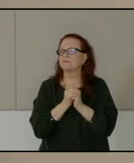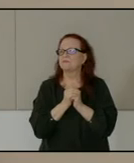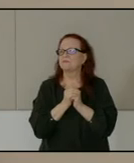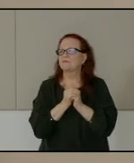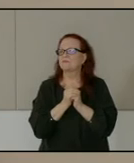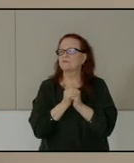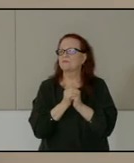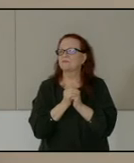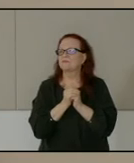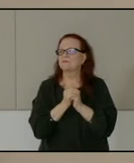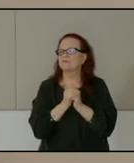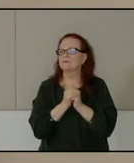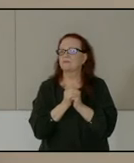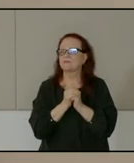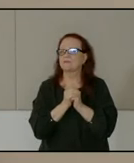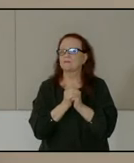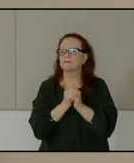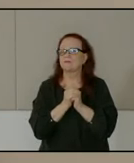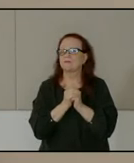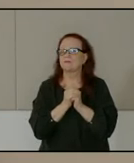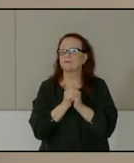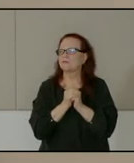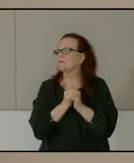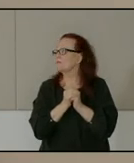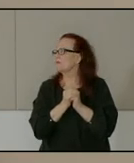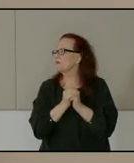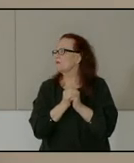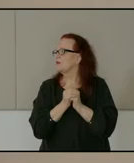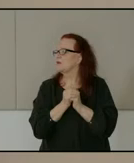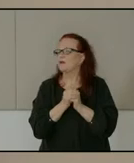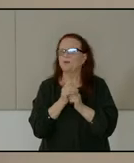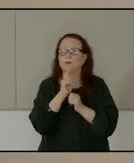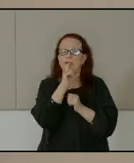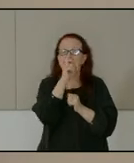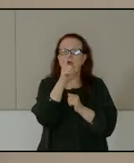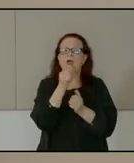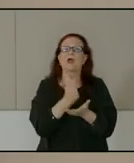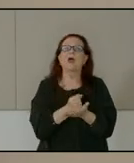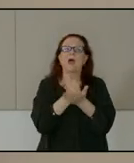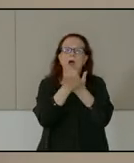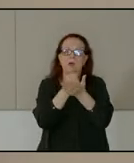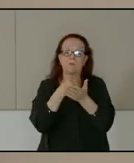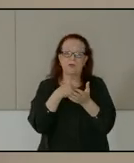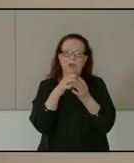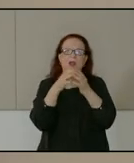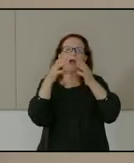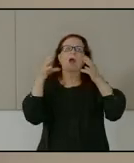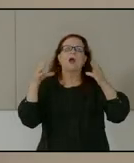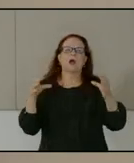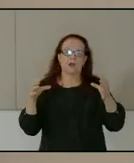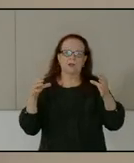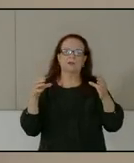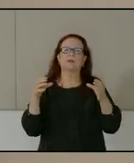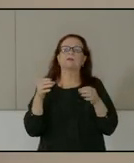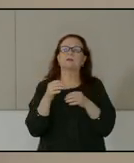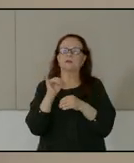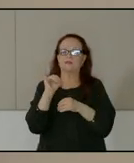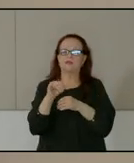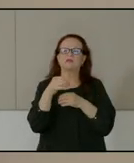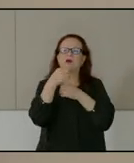đỡ cần thiết và quan trọng cho cháu. And it was a very big help that I received the help from this